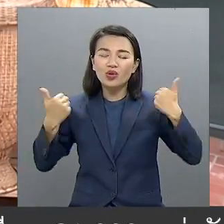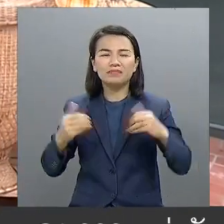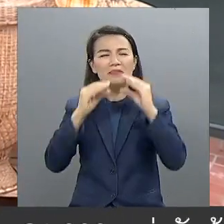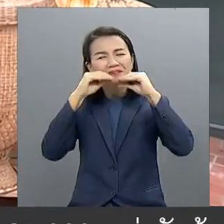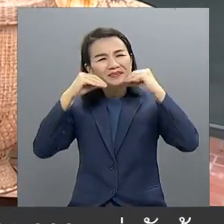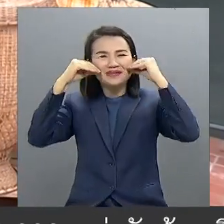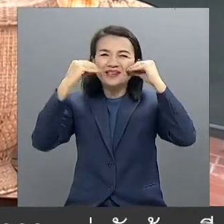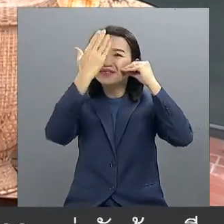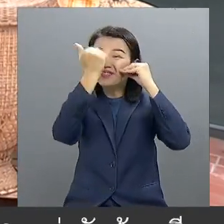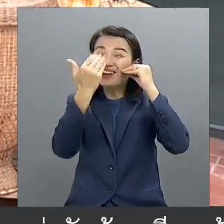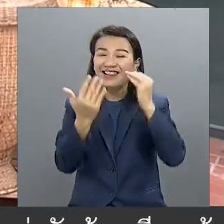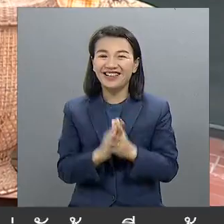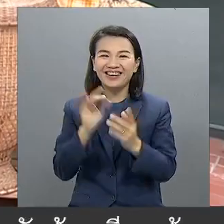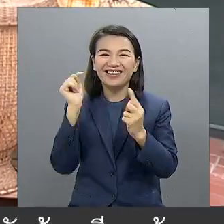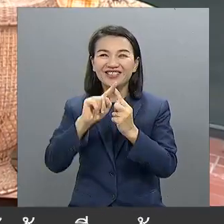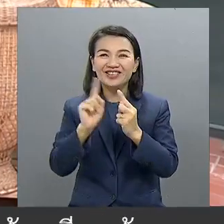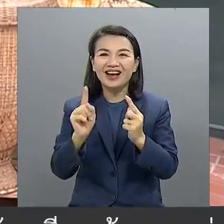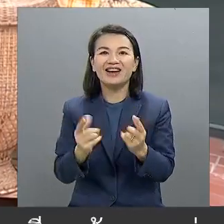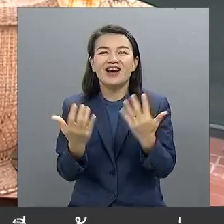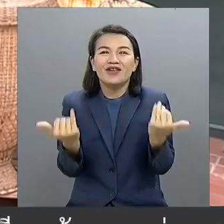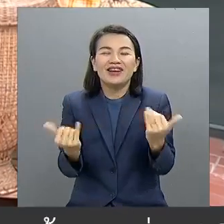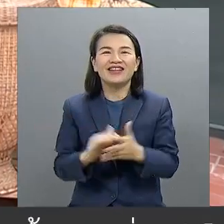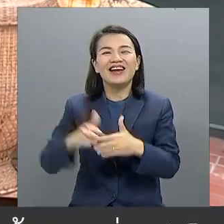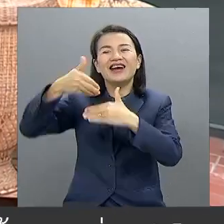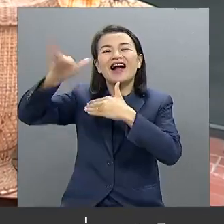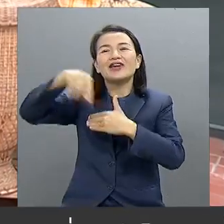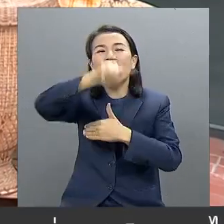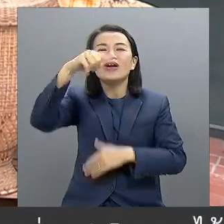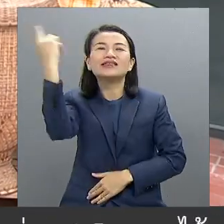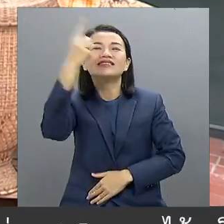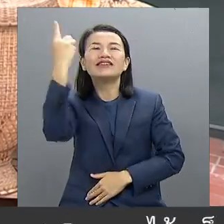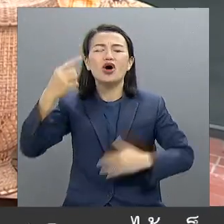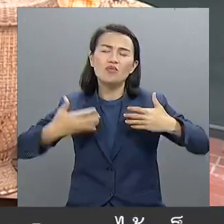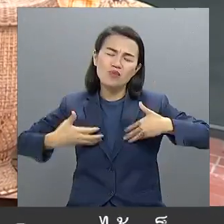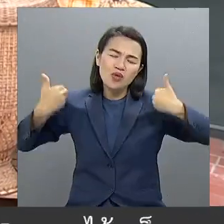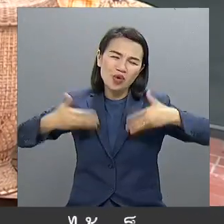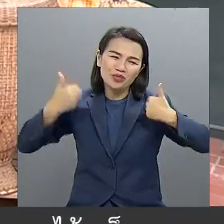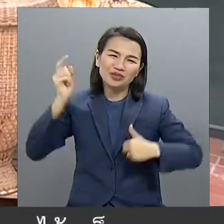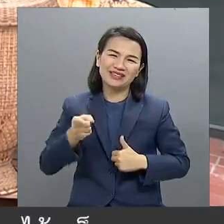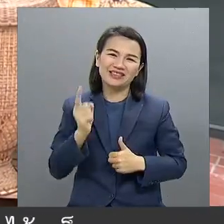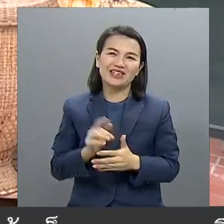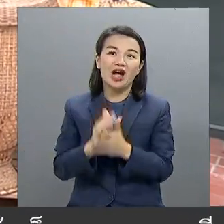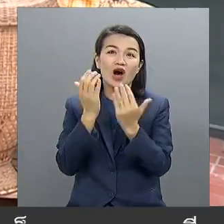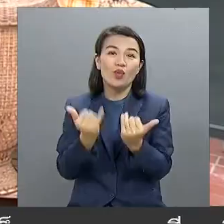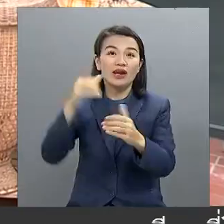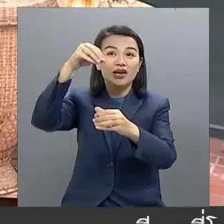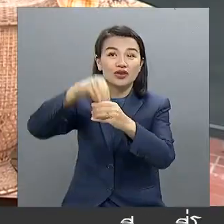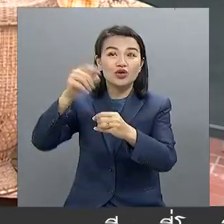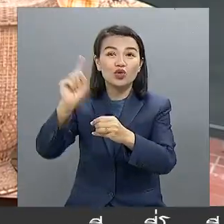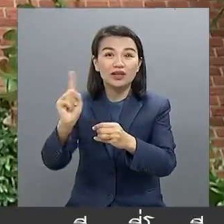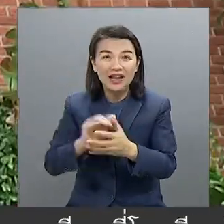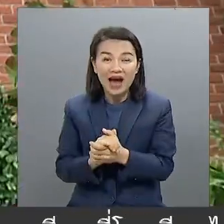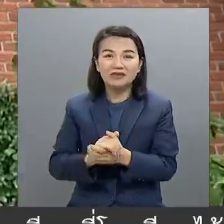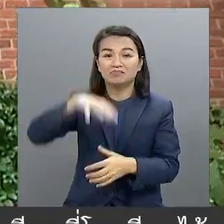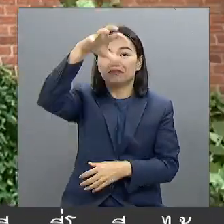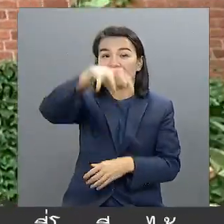นาน ที่จะได้ออกกองมาข้างนอกแปปส ครัคุณชวันนี้ ตอปก็อยู่ที่ห้างสำหบสิค้าแ่งหนึ่งย่านงาม